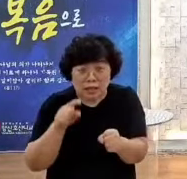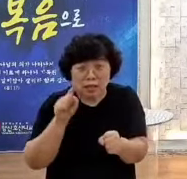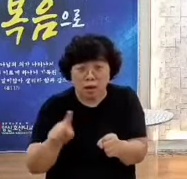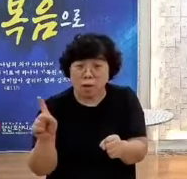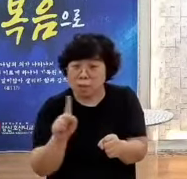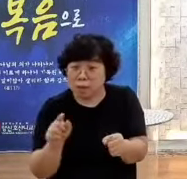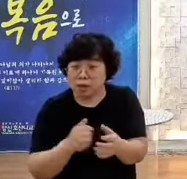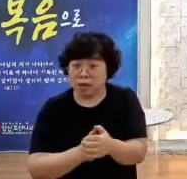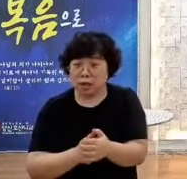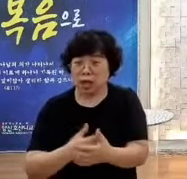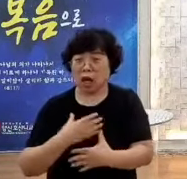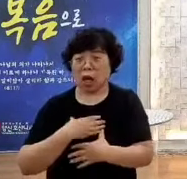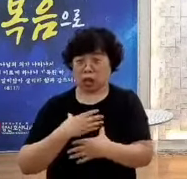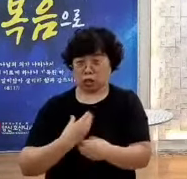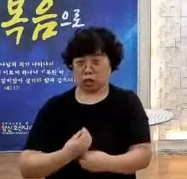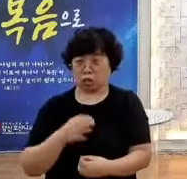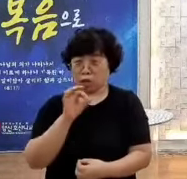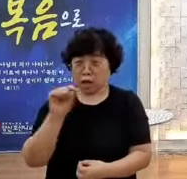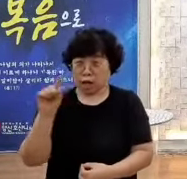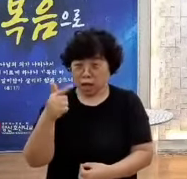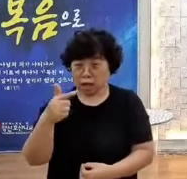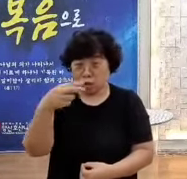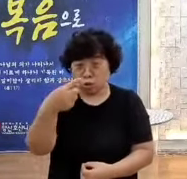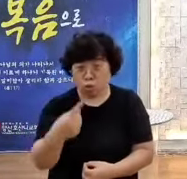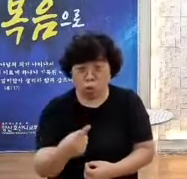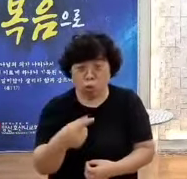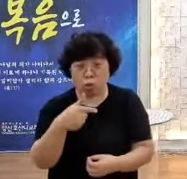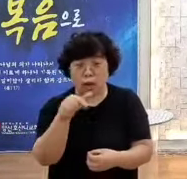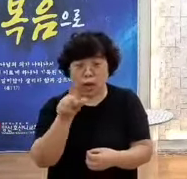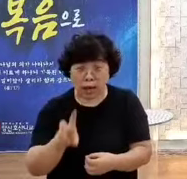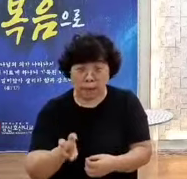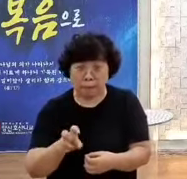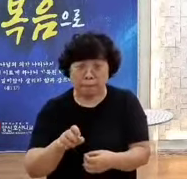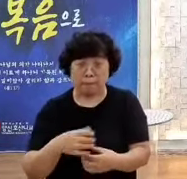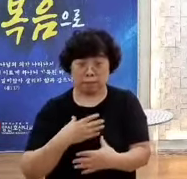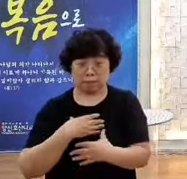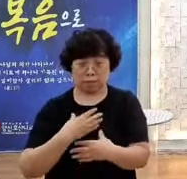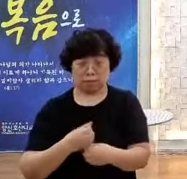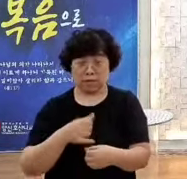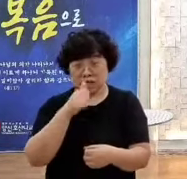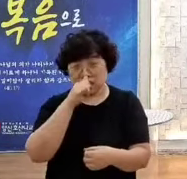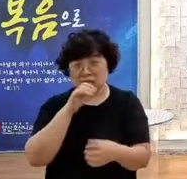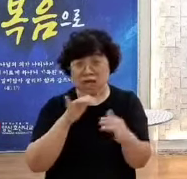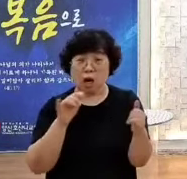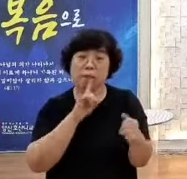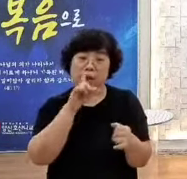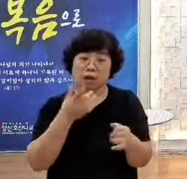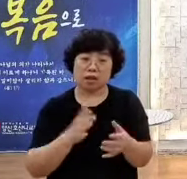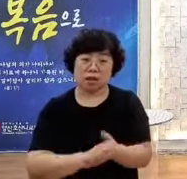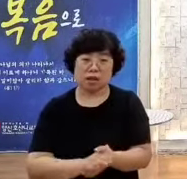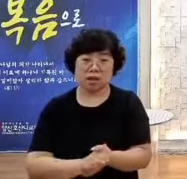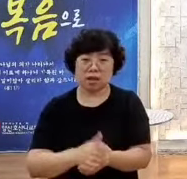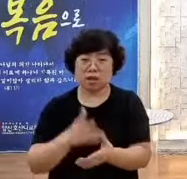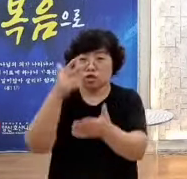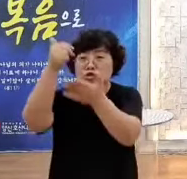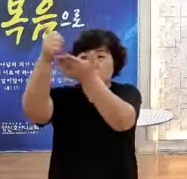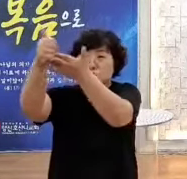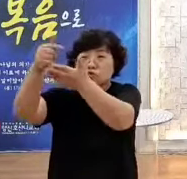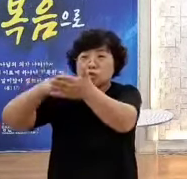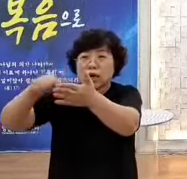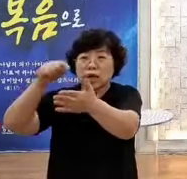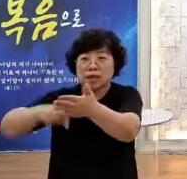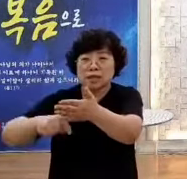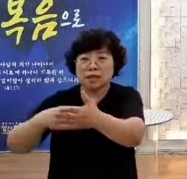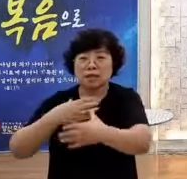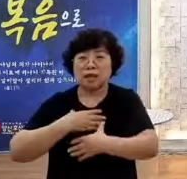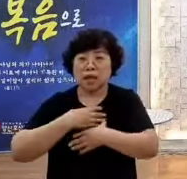제가 안도감이라 했잖아요. 심리학자들이 말하는 그 단어가 안도감이에요. 근데 우리가 주 안에서 이 안도감을